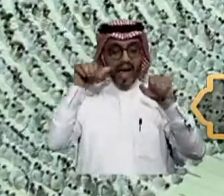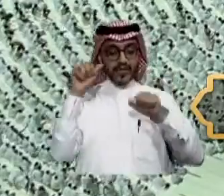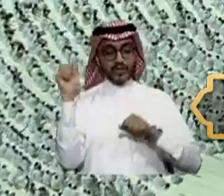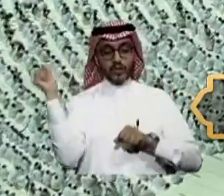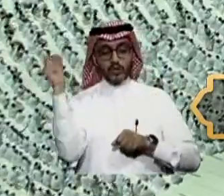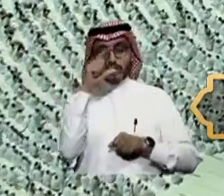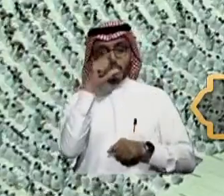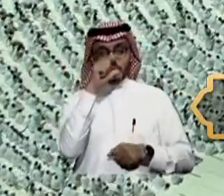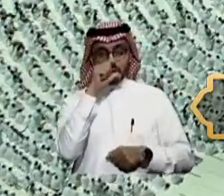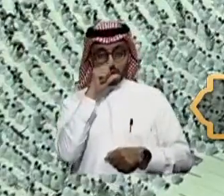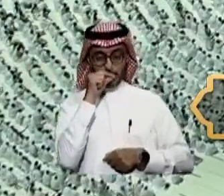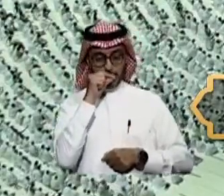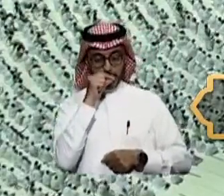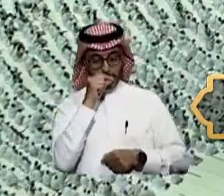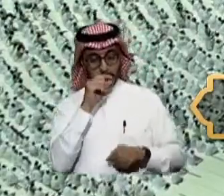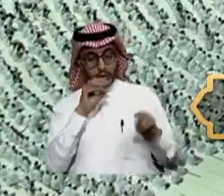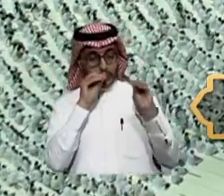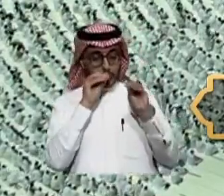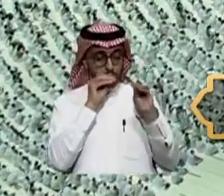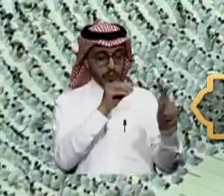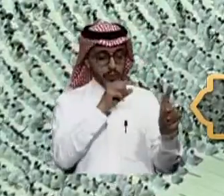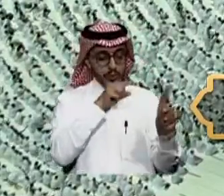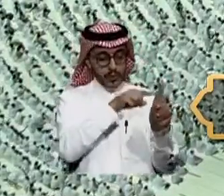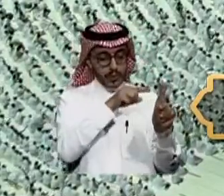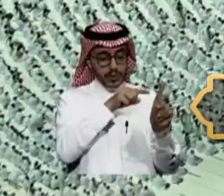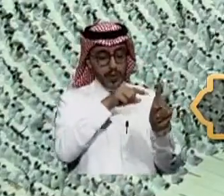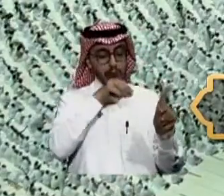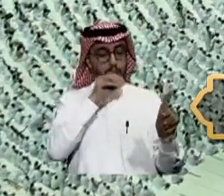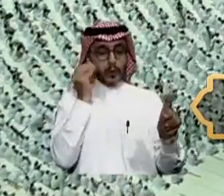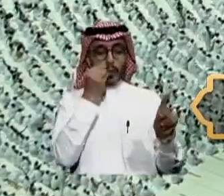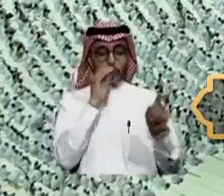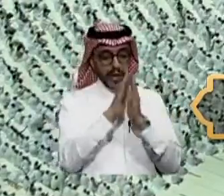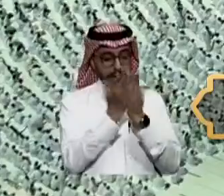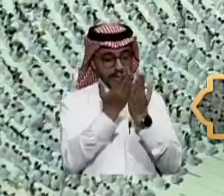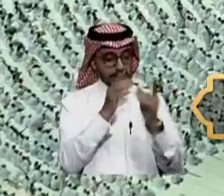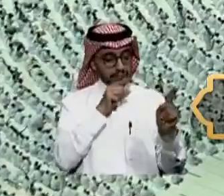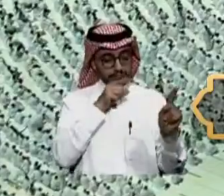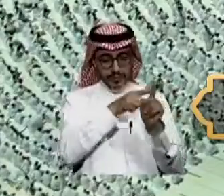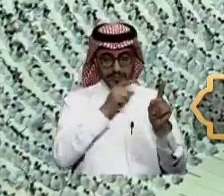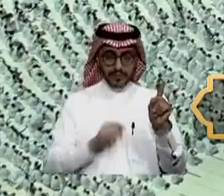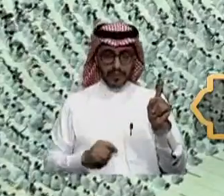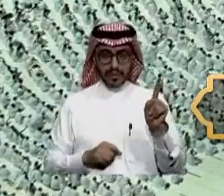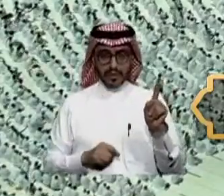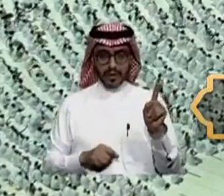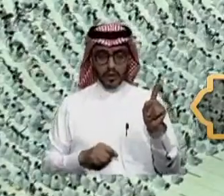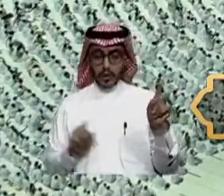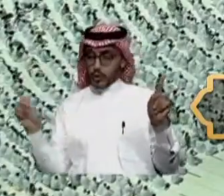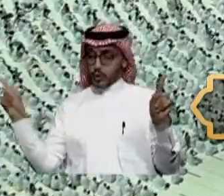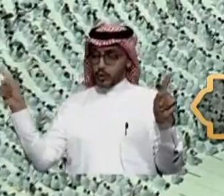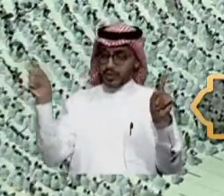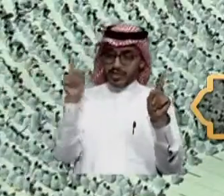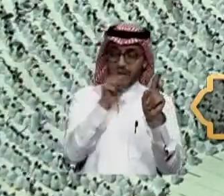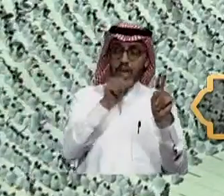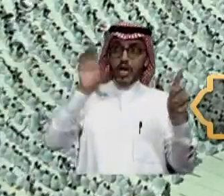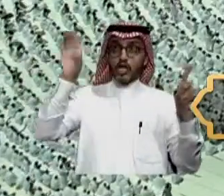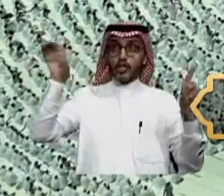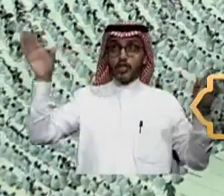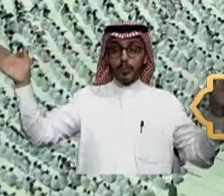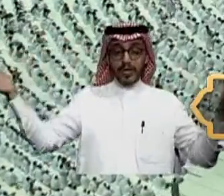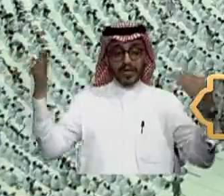ينسلخ يعرض عليه النبي صلى الله عليه وسلم القران فاذا لقيه جبريل عليه